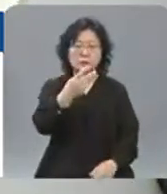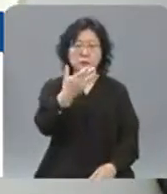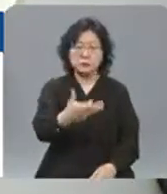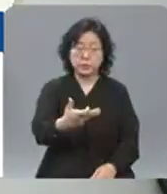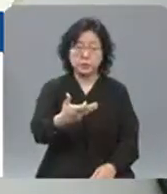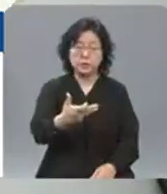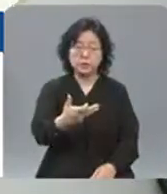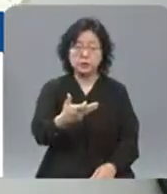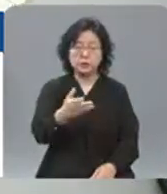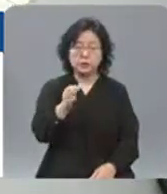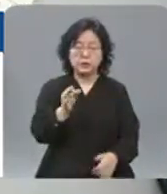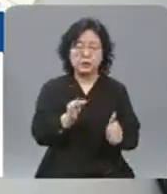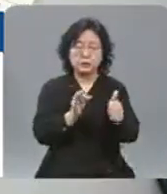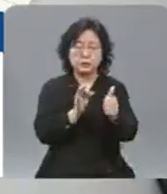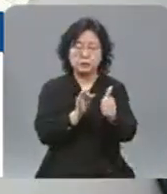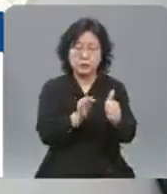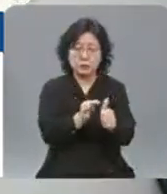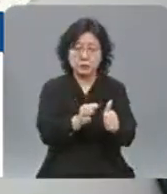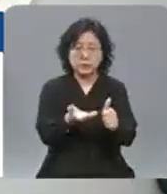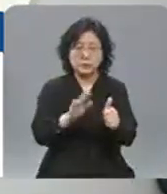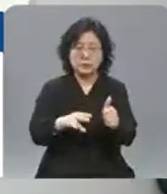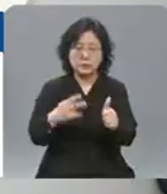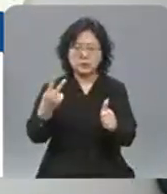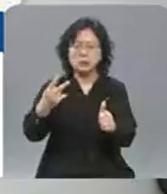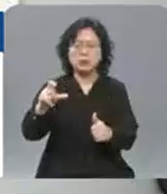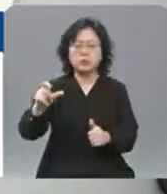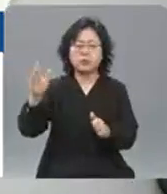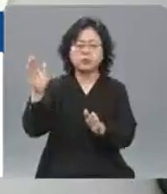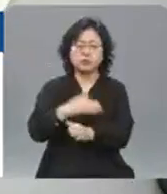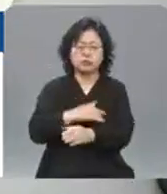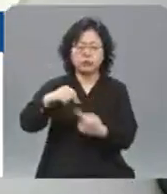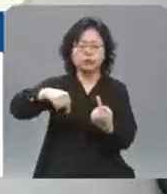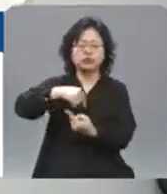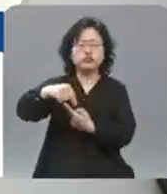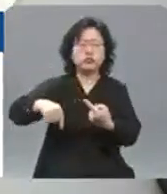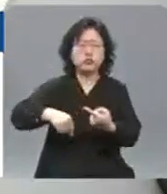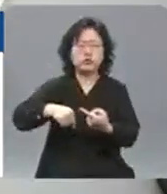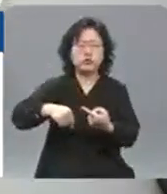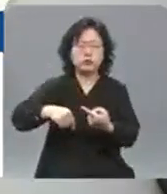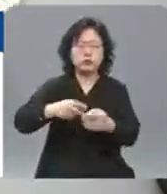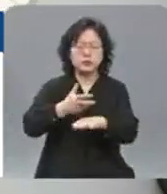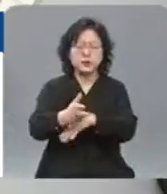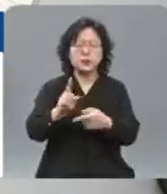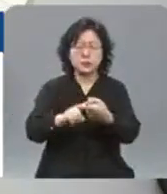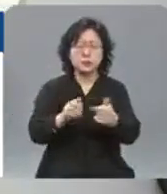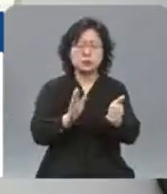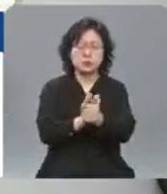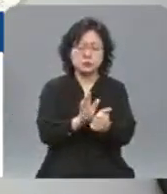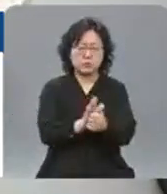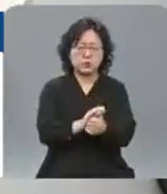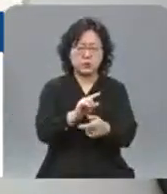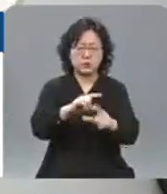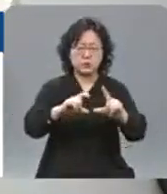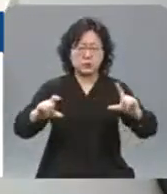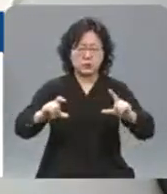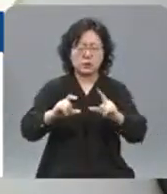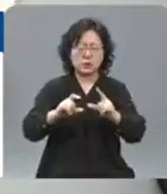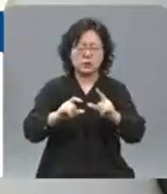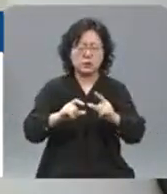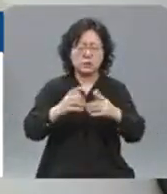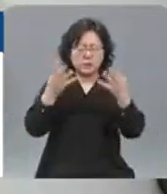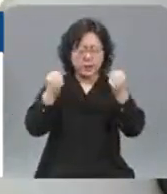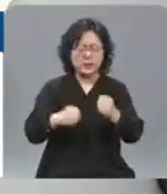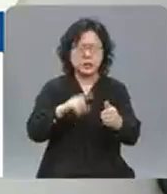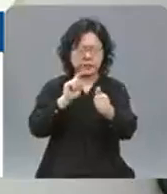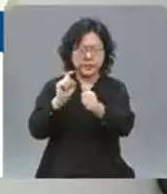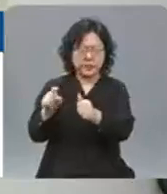2018년도에 금액이 나갔는데 2015년도에 차에 대해서 금액이 나갔고 이런 분들이 너무